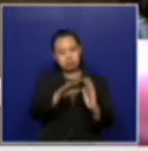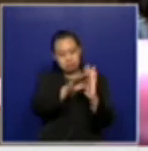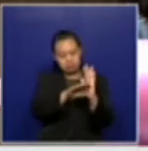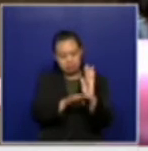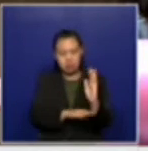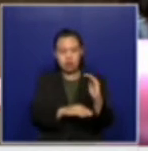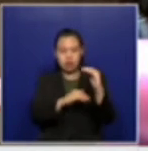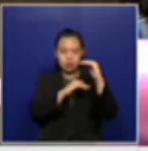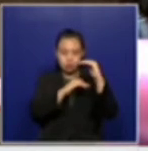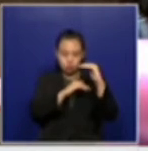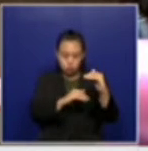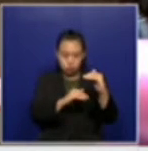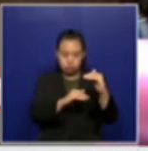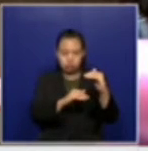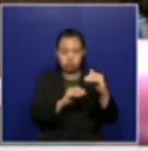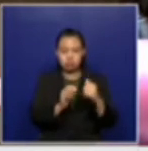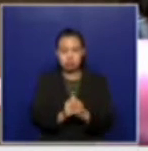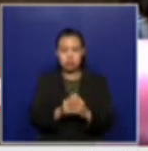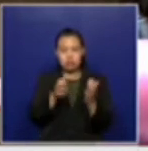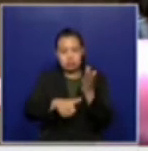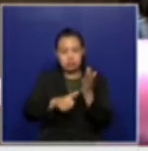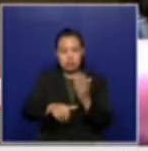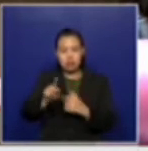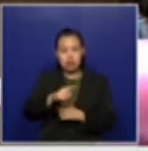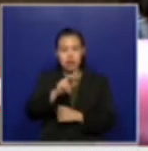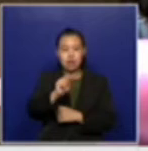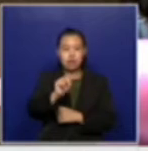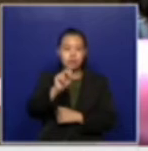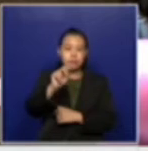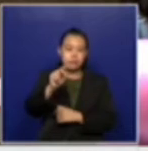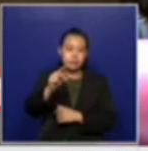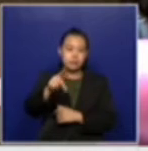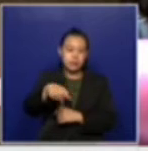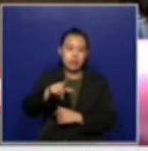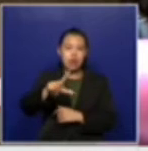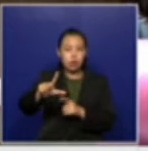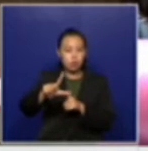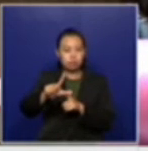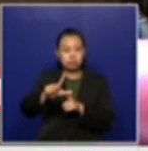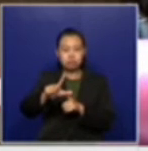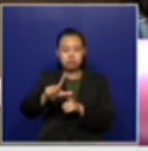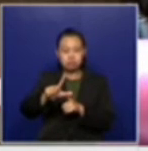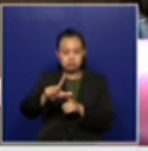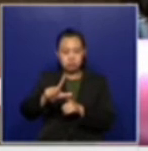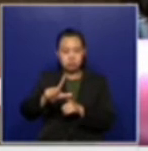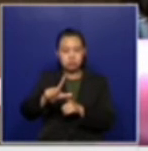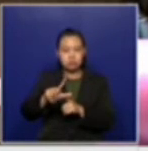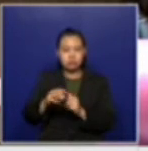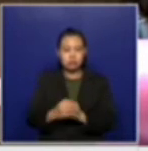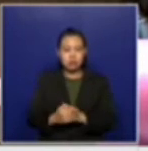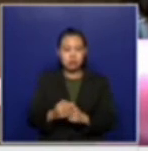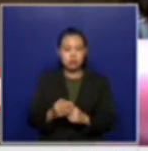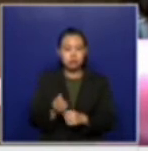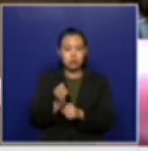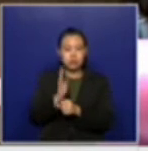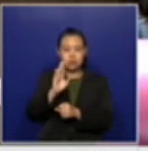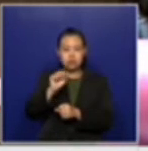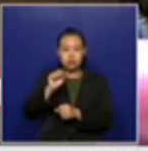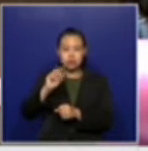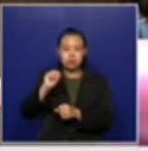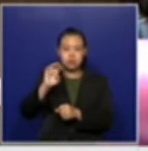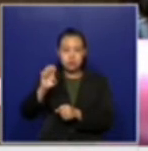และไม่เป็น NPL นั้นทำให้ผู้ประกอบการหลายๆไม่สามารถเข้าถึงมาตรการในการช่วยเหลือ